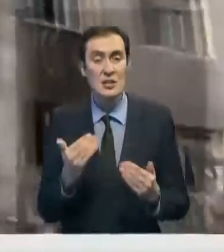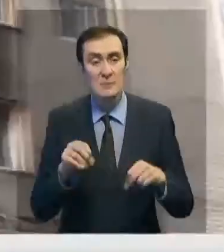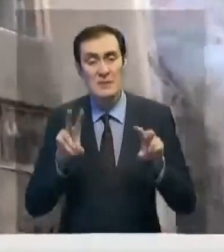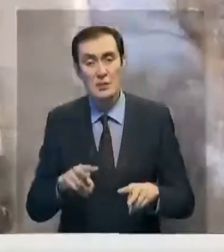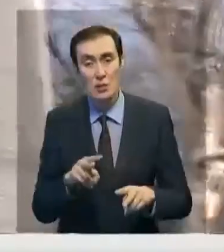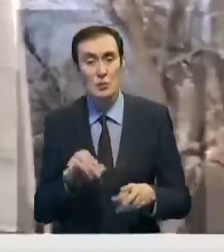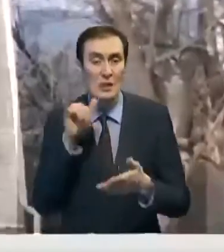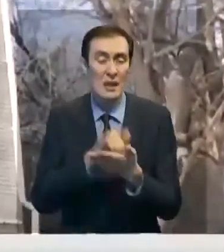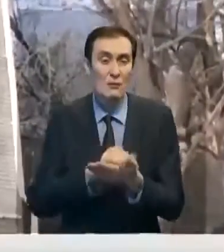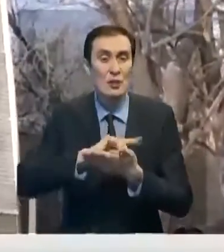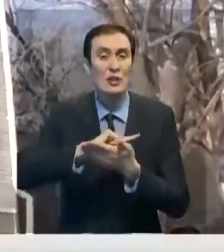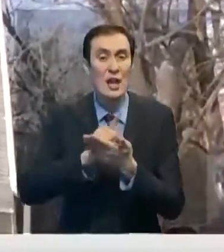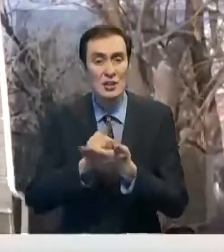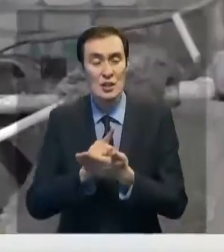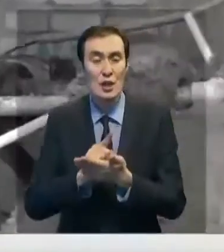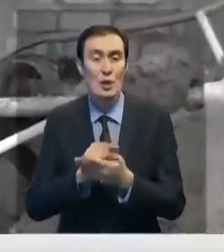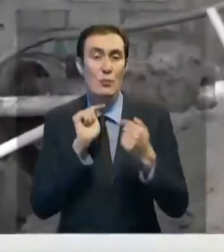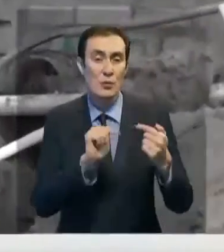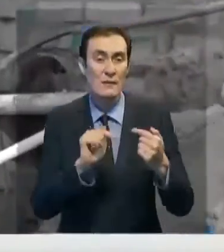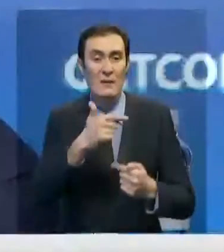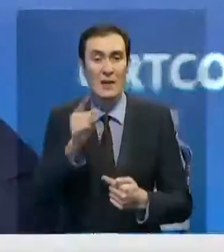специалисты устанавливают в них датчики от угарного газа.